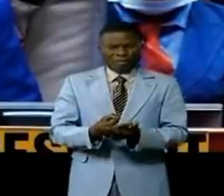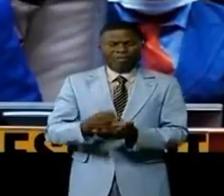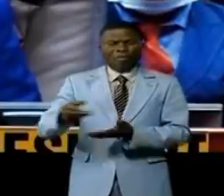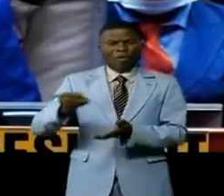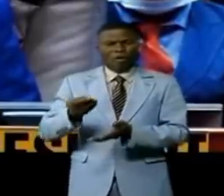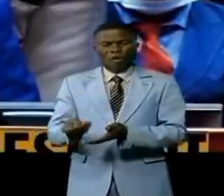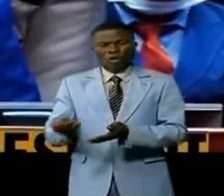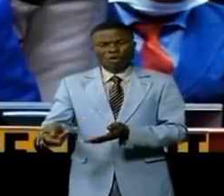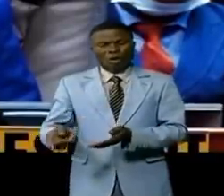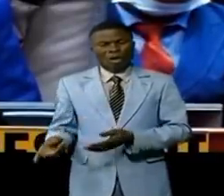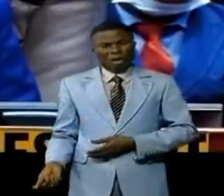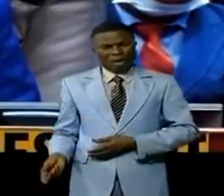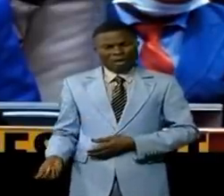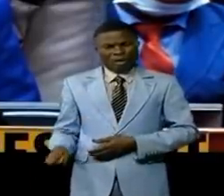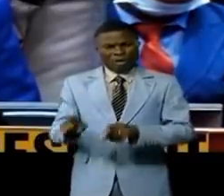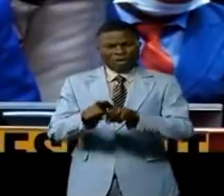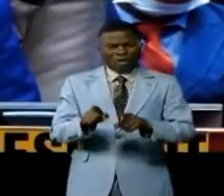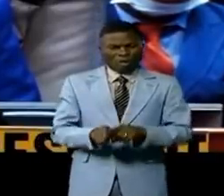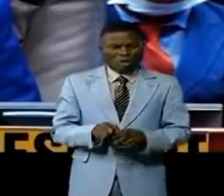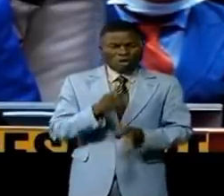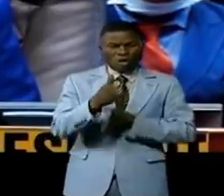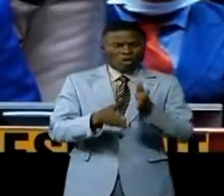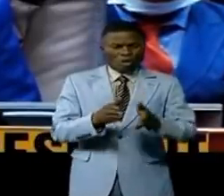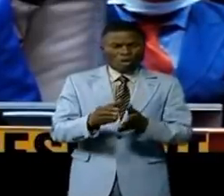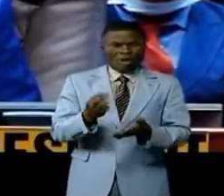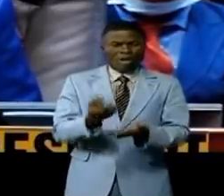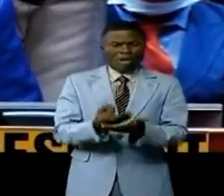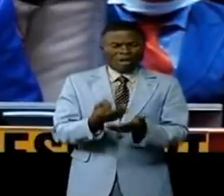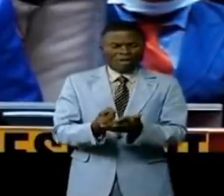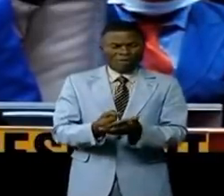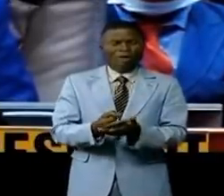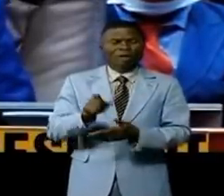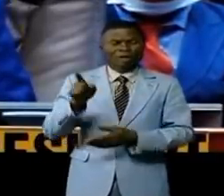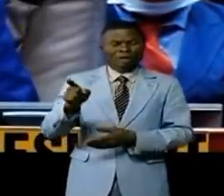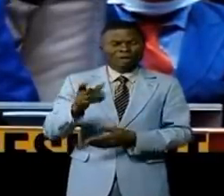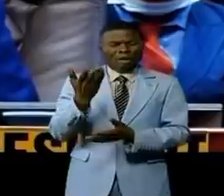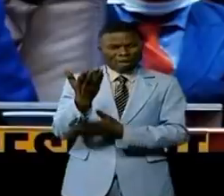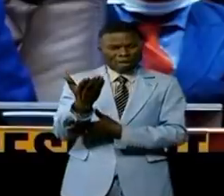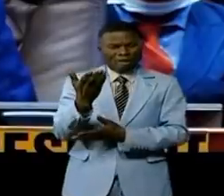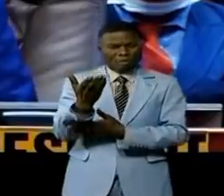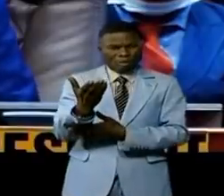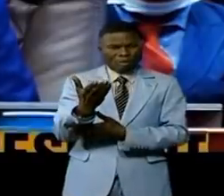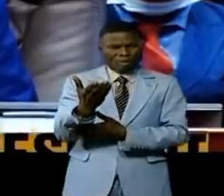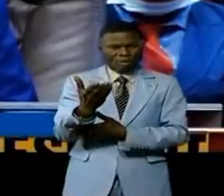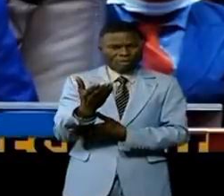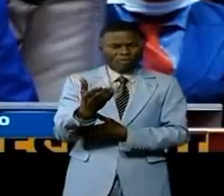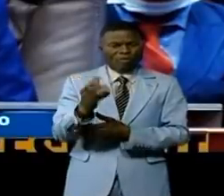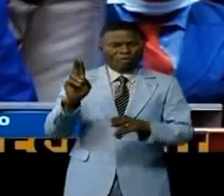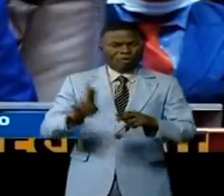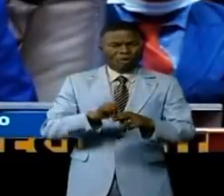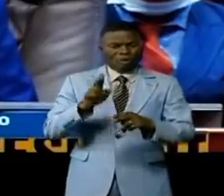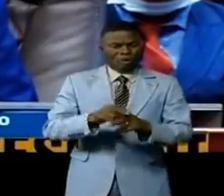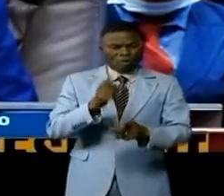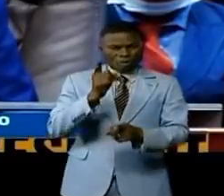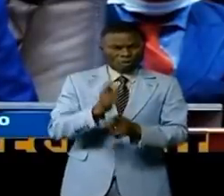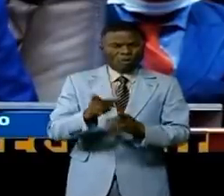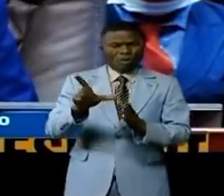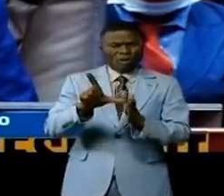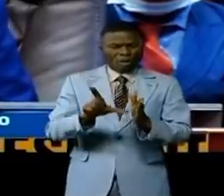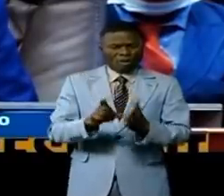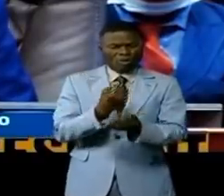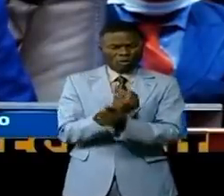la corruption, la fraude fiscale et douanière, nécessitent une application stricte de la loi